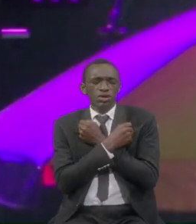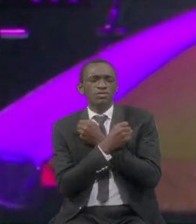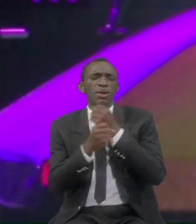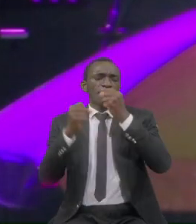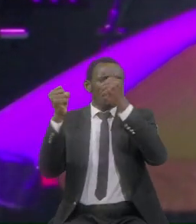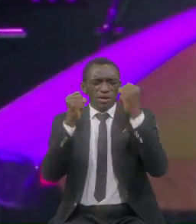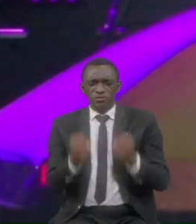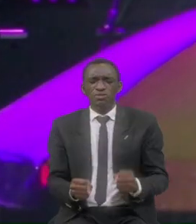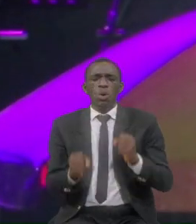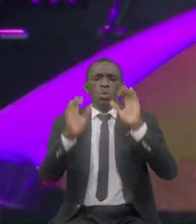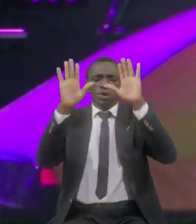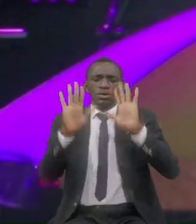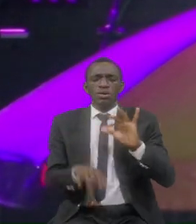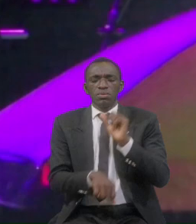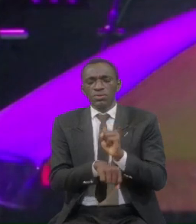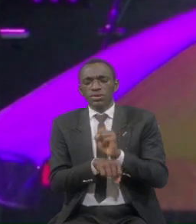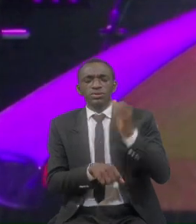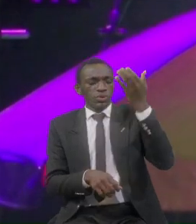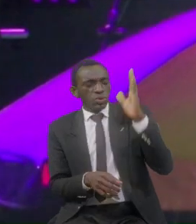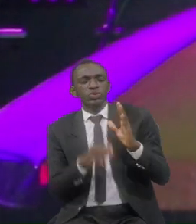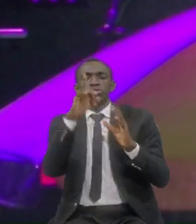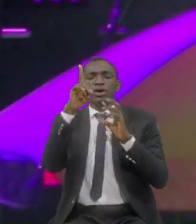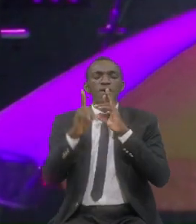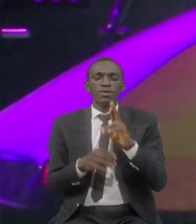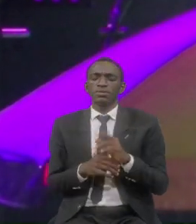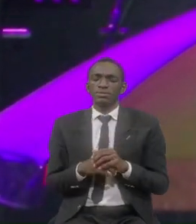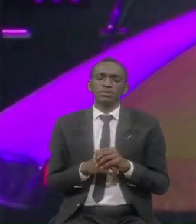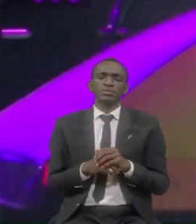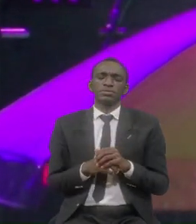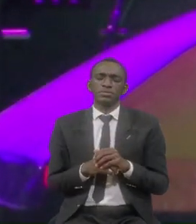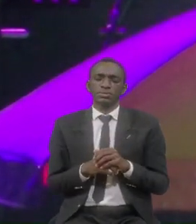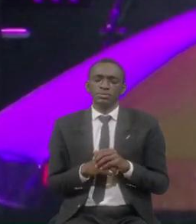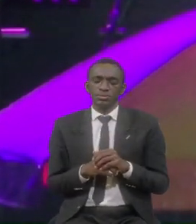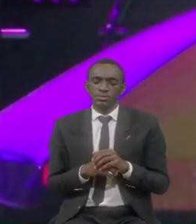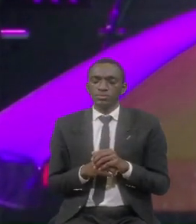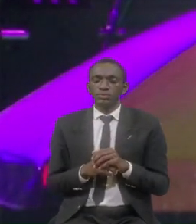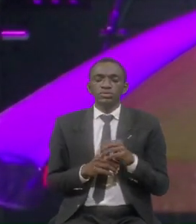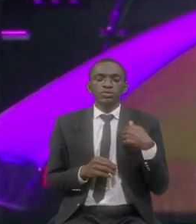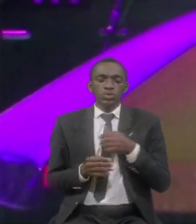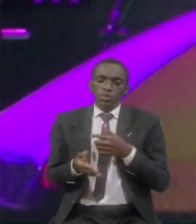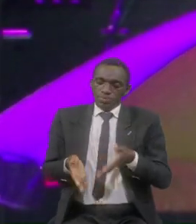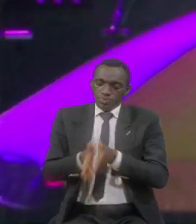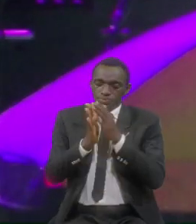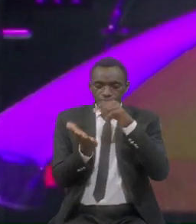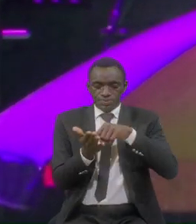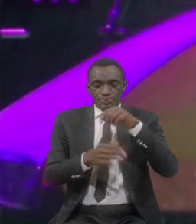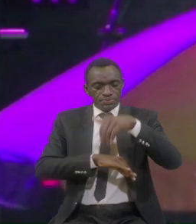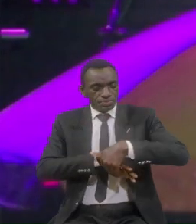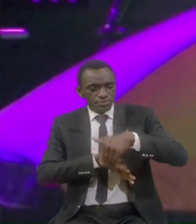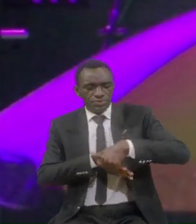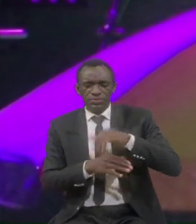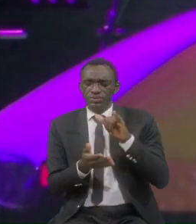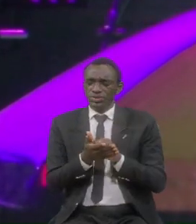O tungod kay nakit-ana mo ang imong gugmaon ug pundo sa gahom nga pagpabuhat. We're asking tonight that you stretch forth your